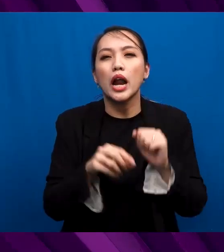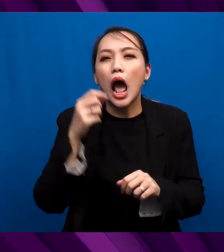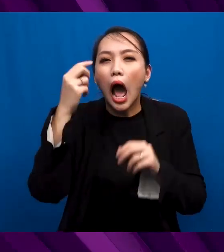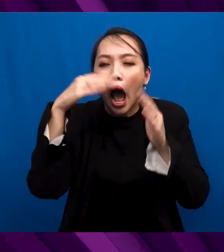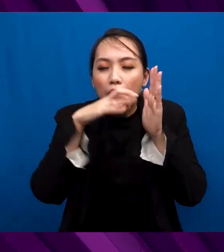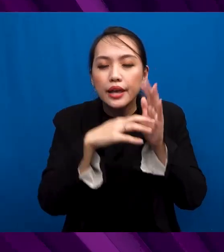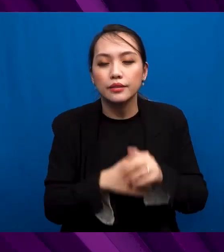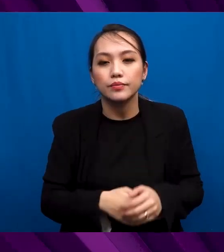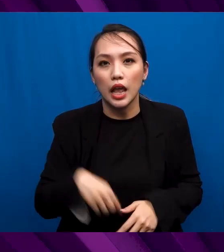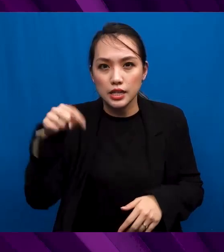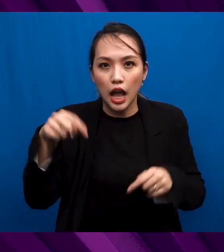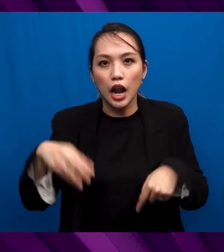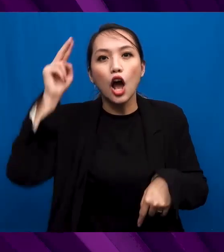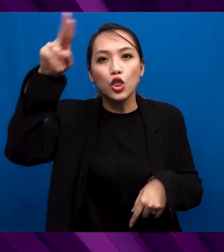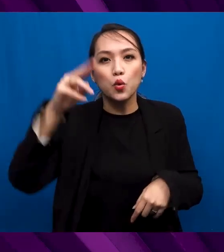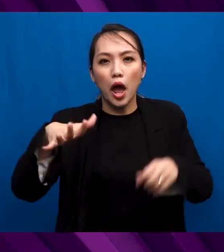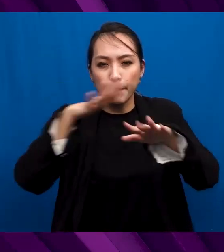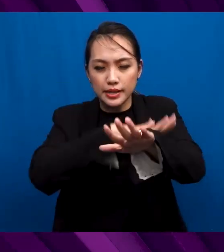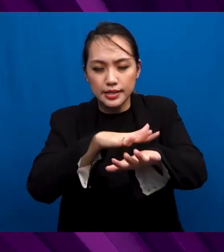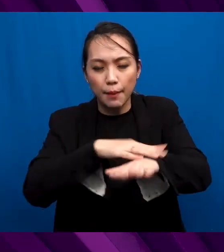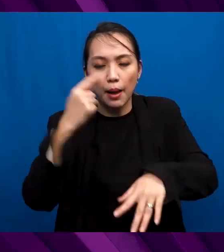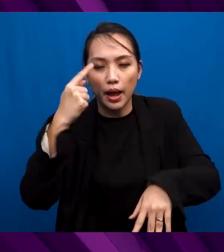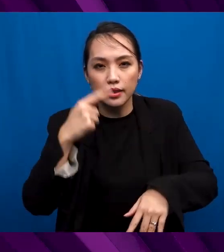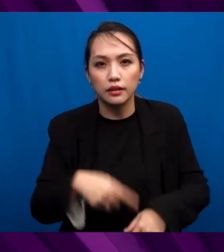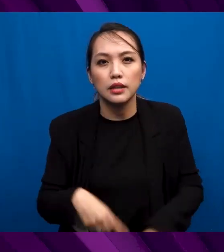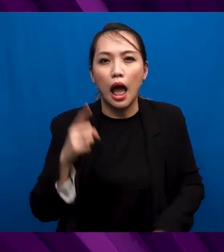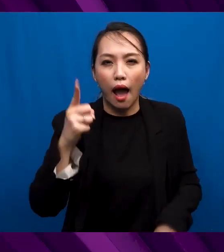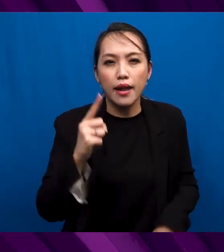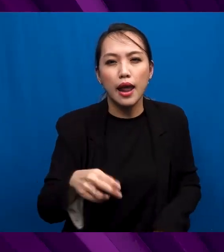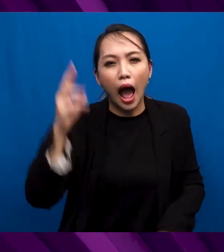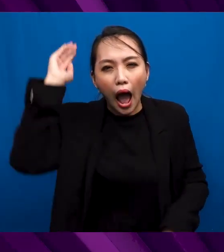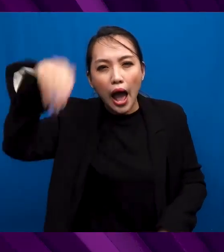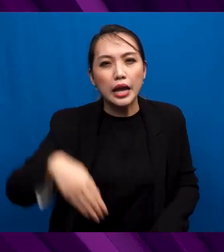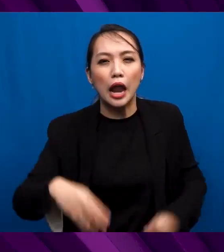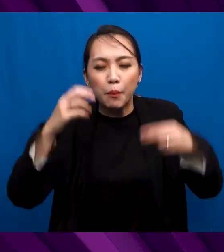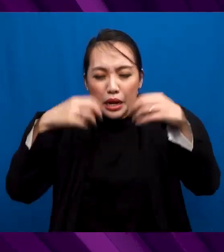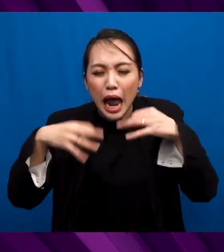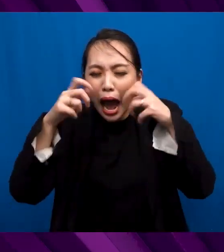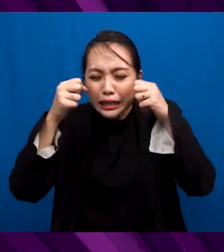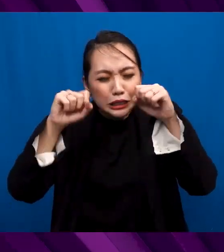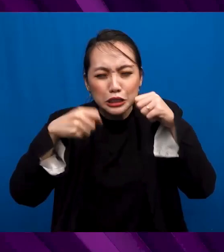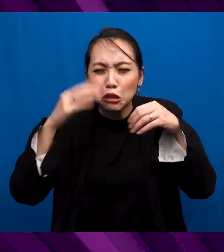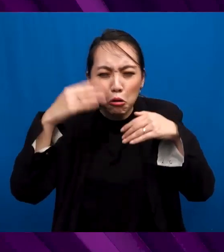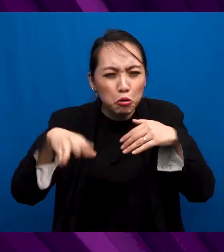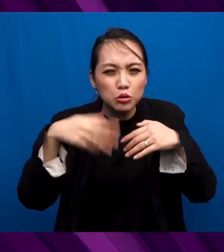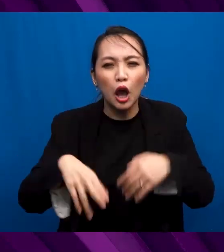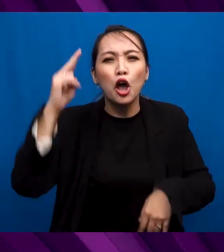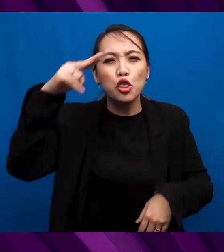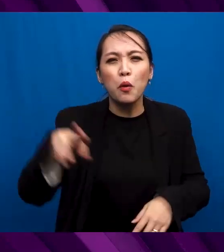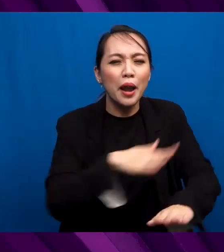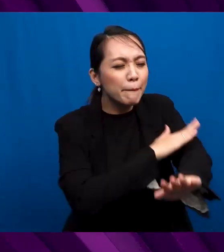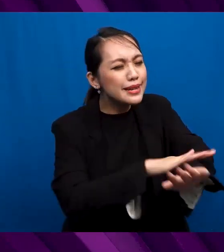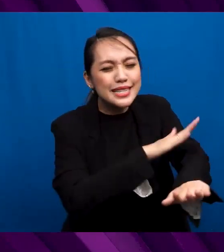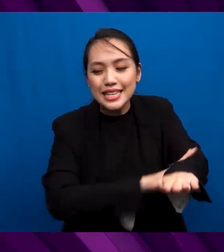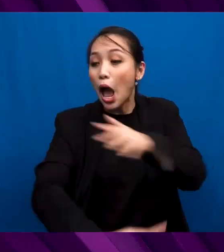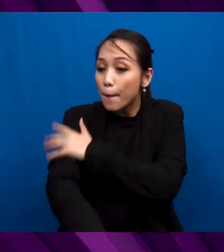menjamah mata Anda. Jernih, Anda akan menangis terus selama berapa waktu ke depan ini. Sampai semua itu bersih, Tuhan buang kotoran itu keluar dari